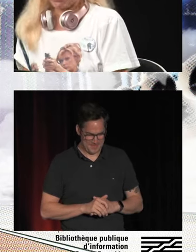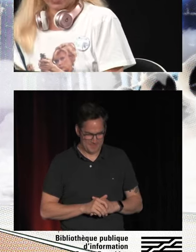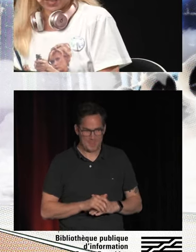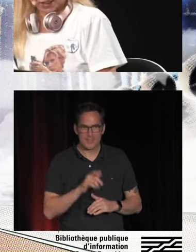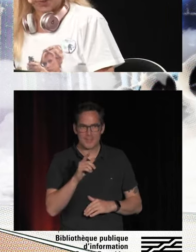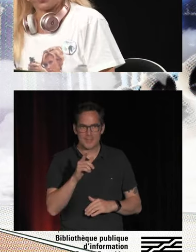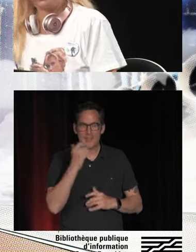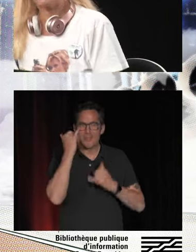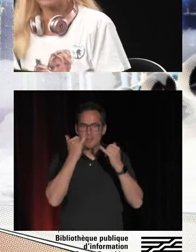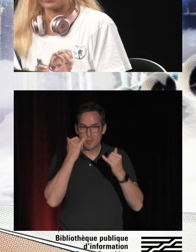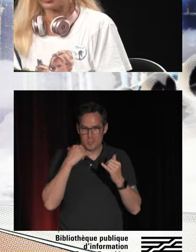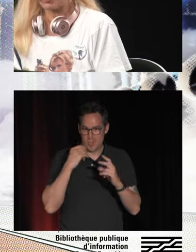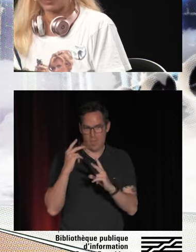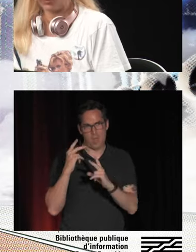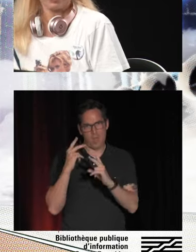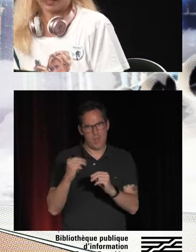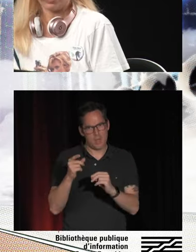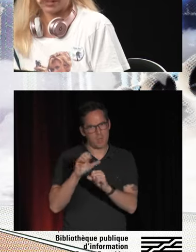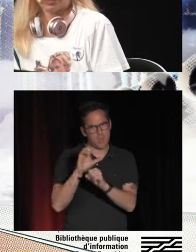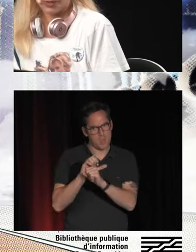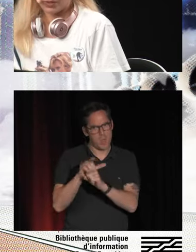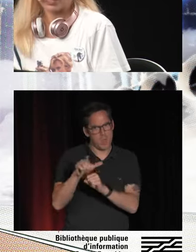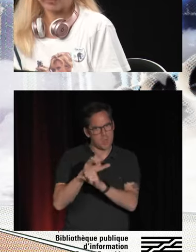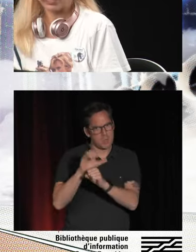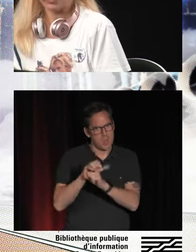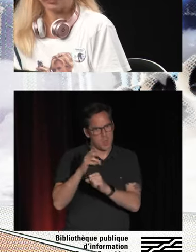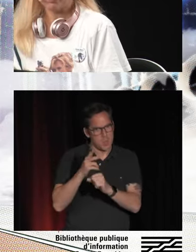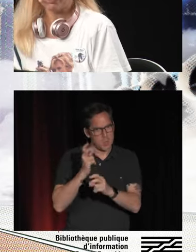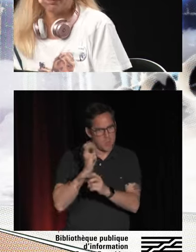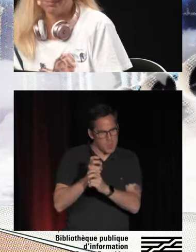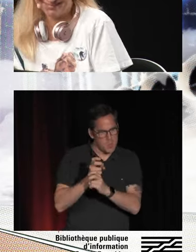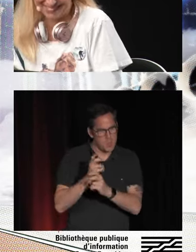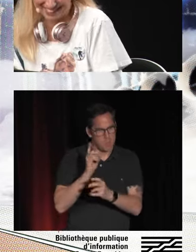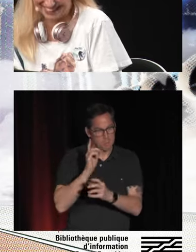Donc on arrive en Star Cup, qui est une cup très compliquée, en vrai, parce qu'il y a plein de...